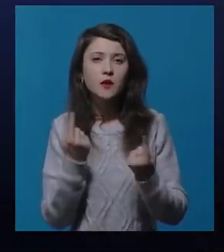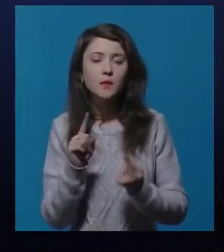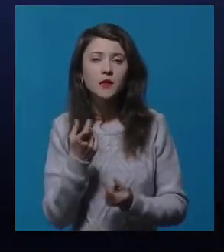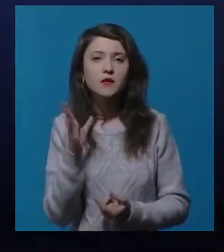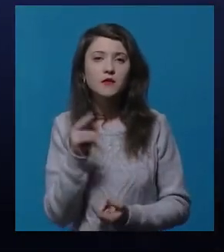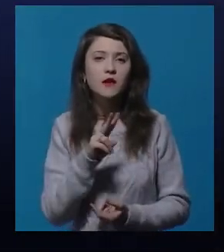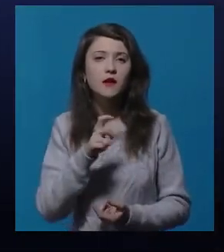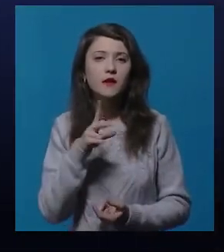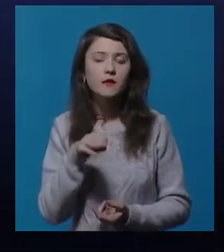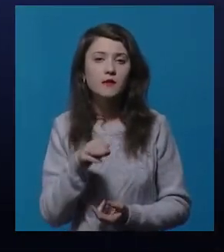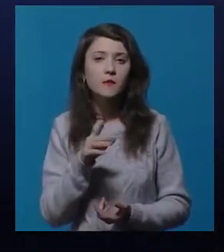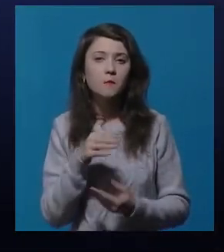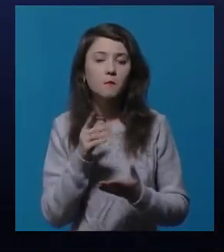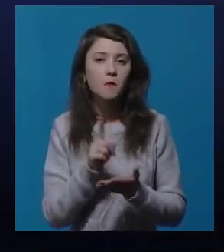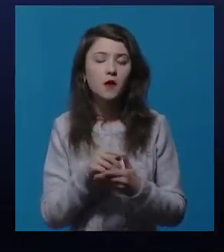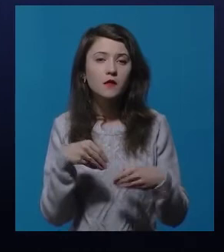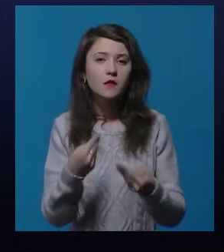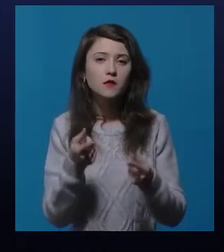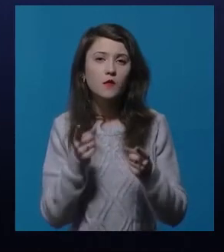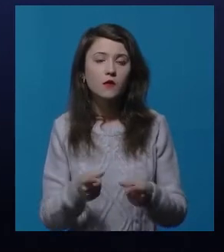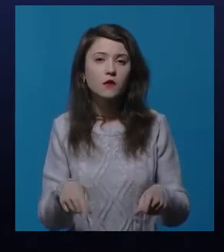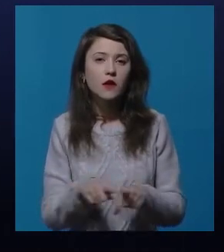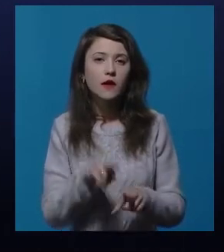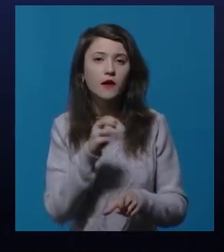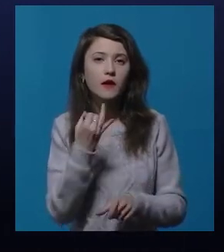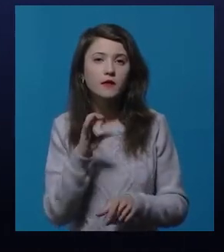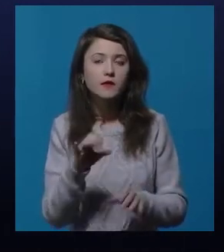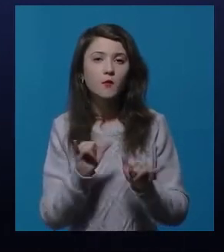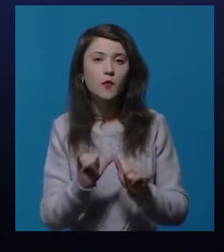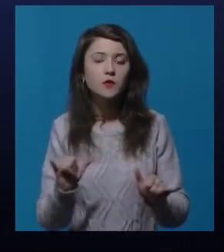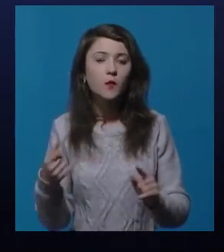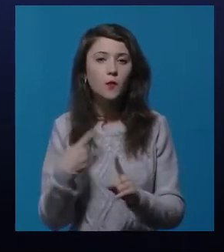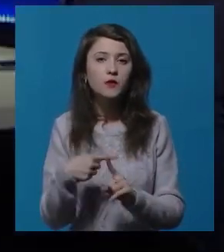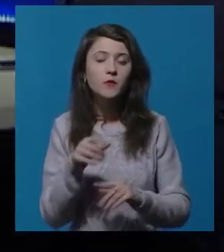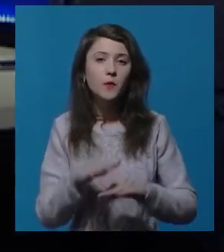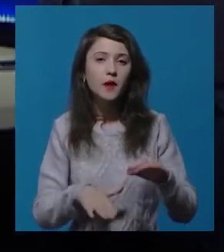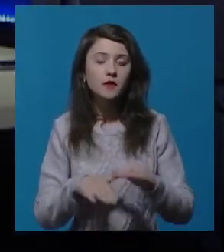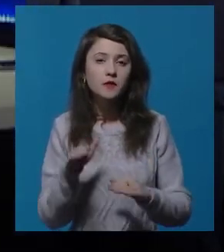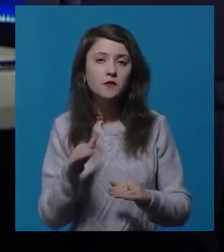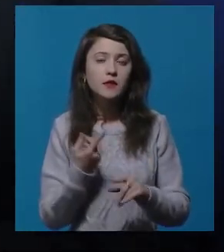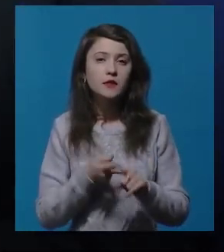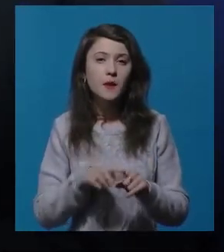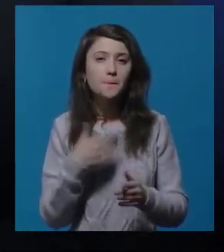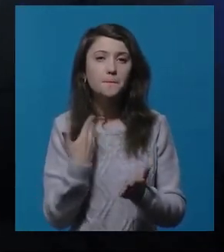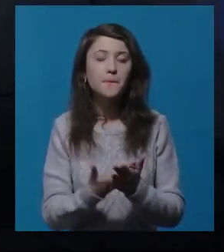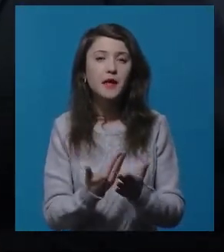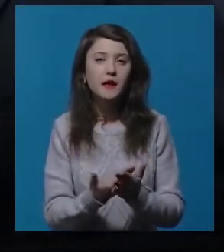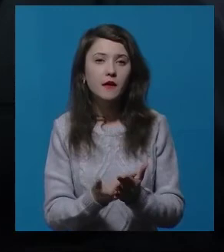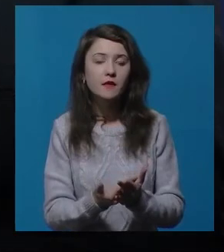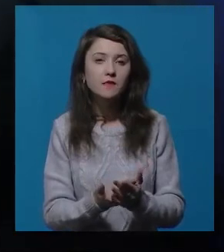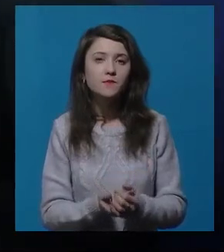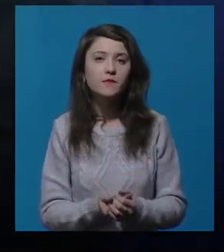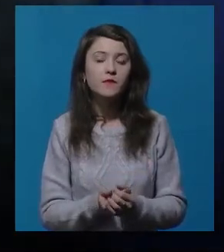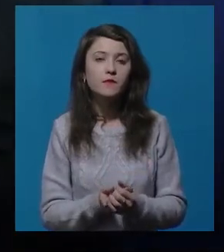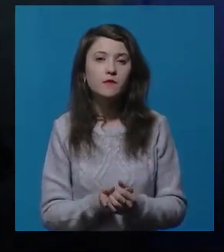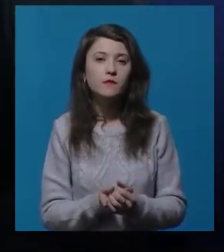клієнт має надати згоду, щоб ми таку кейс такий поширювали як позитивну практику. Тобто це приклад, та, я так розумію, позитивно вирішення